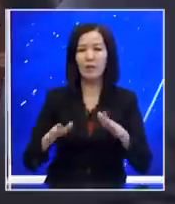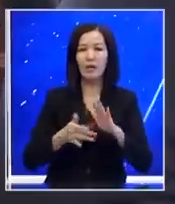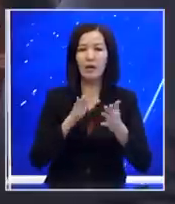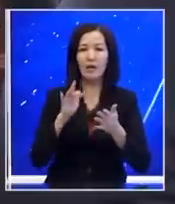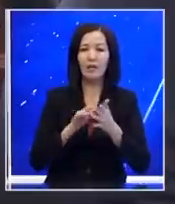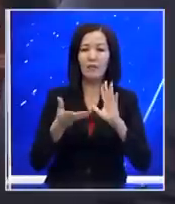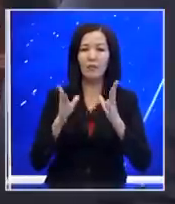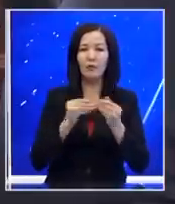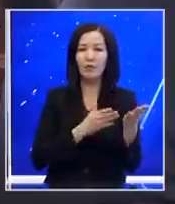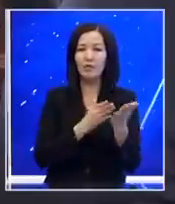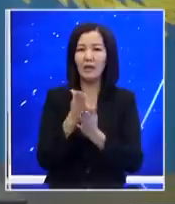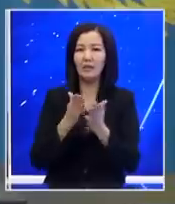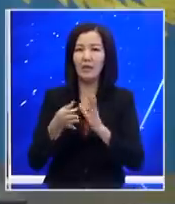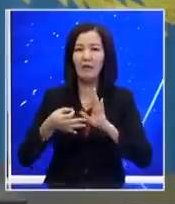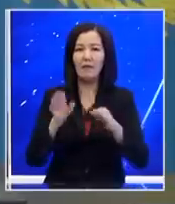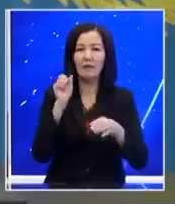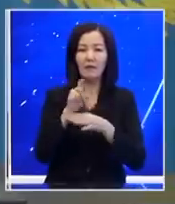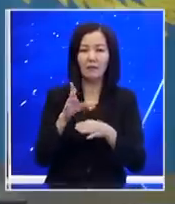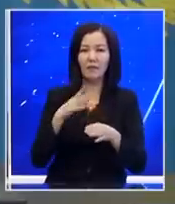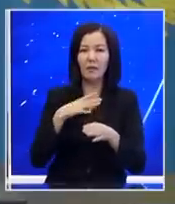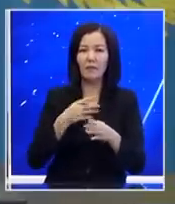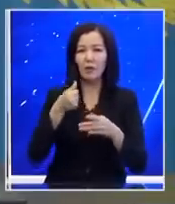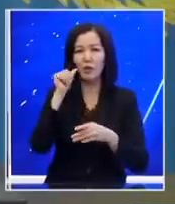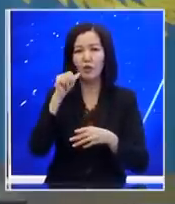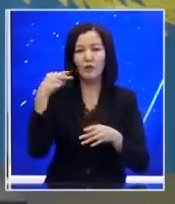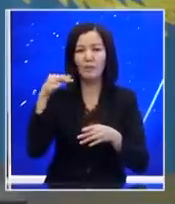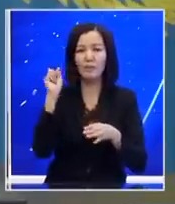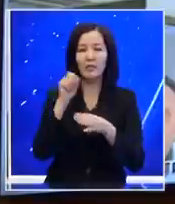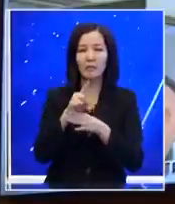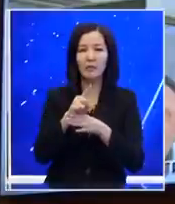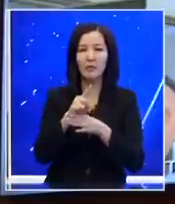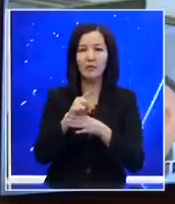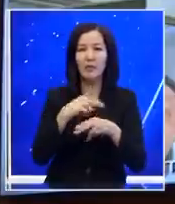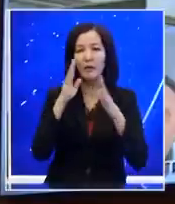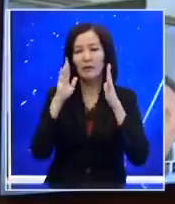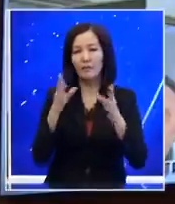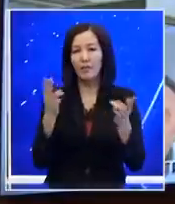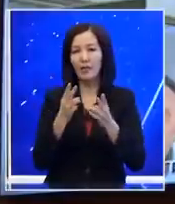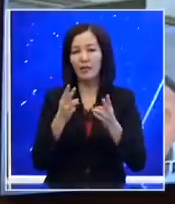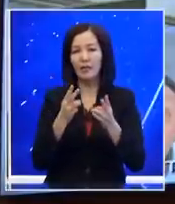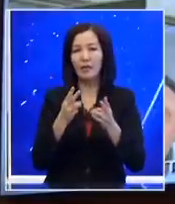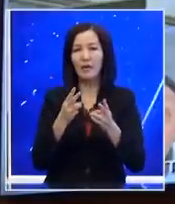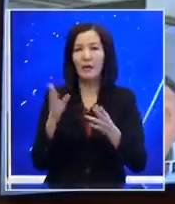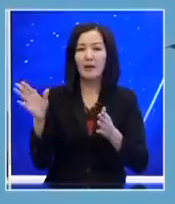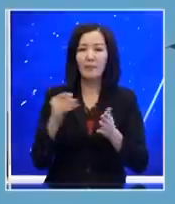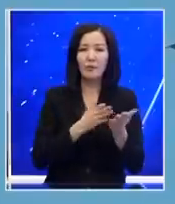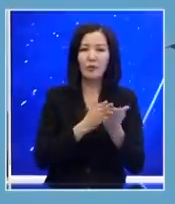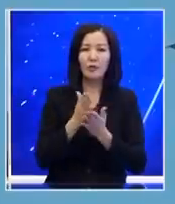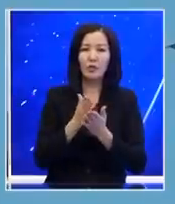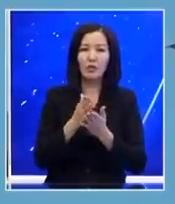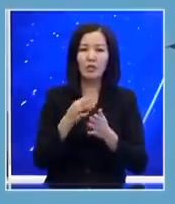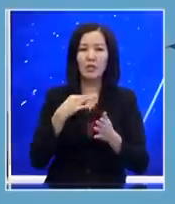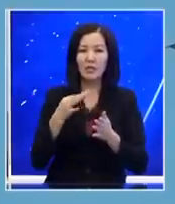әкімдеріне сала-сала бойынша нақты міндеттер жүктеді. Кешегі президент тапсырмаларына басымдық берді. Қай салада да төтенше жағдайды